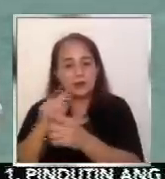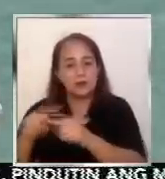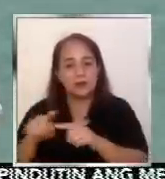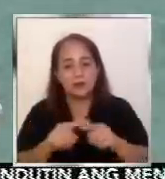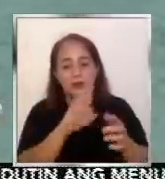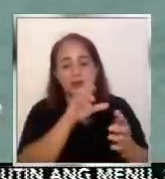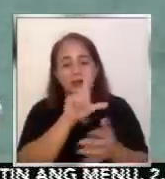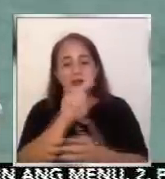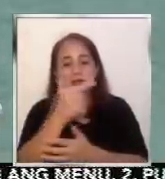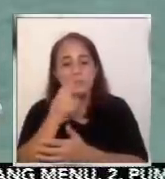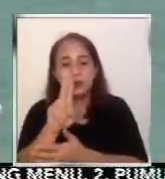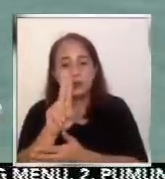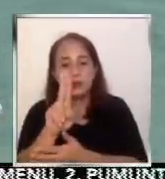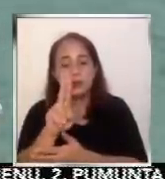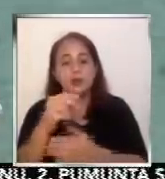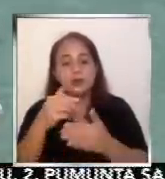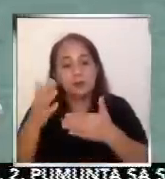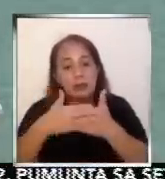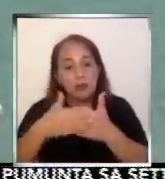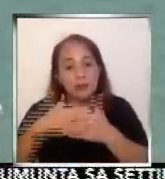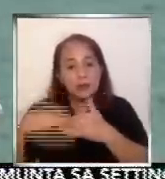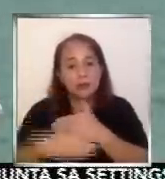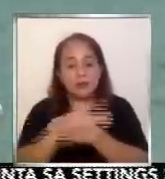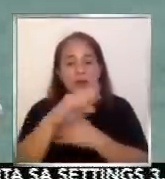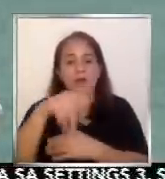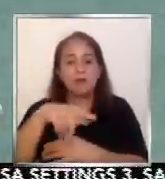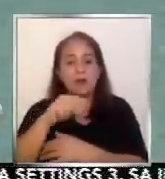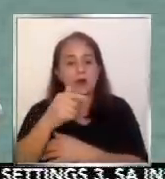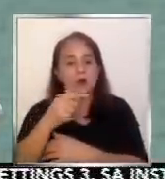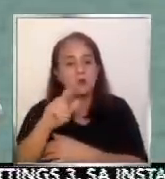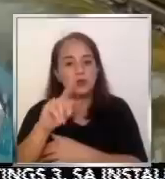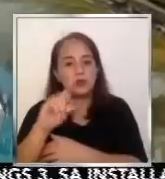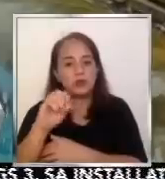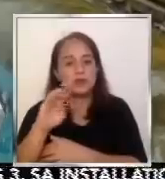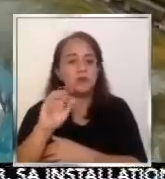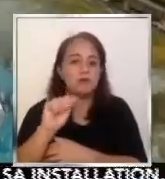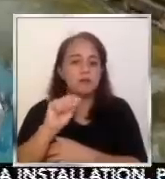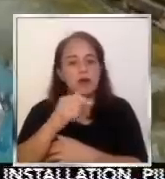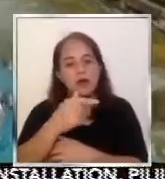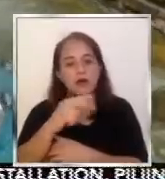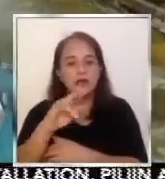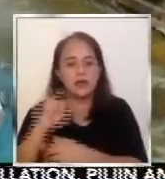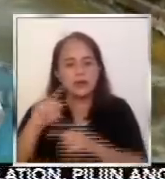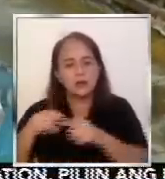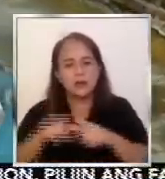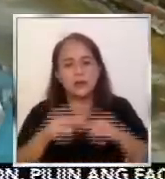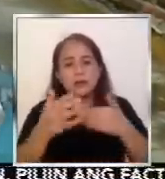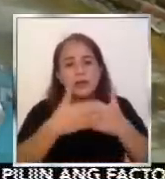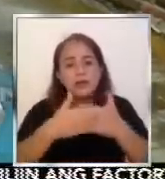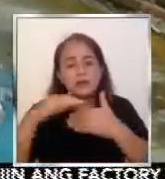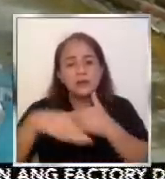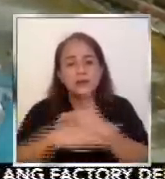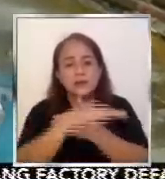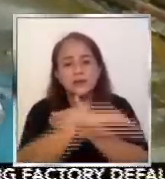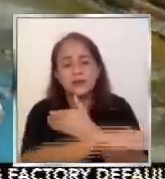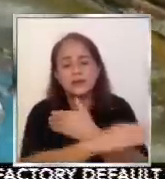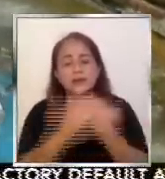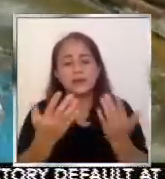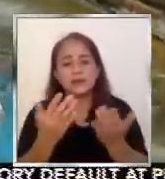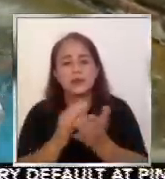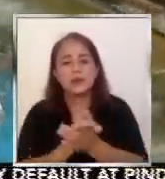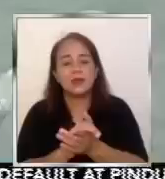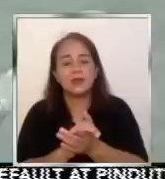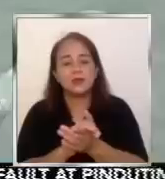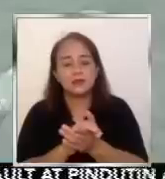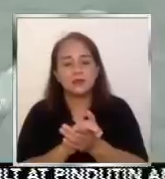coastal town ng Pagudpod, Bangi, Burgos, Pasukin, Bakara, Lawag City, Paway, Corimao